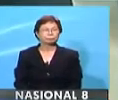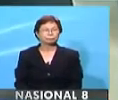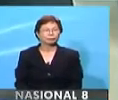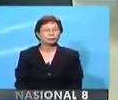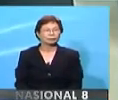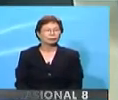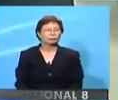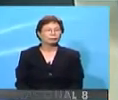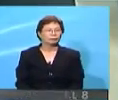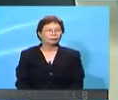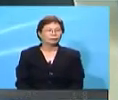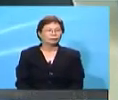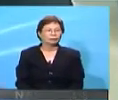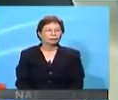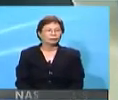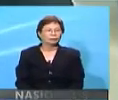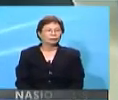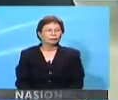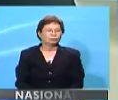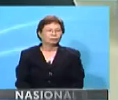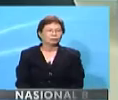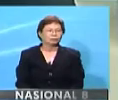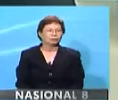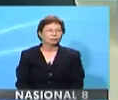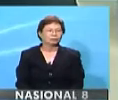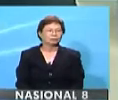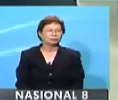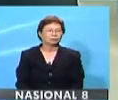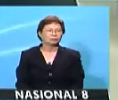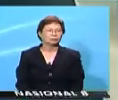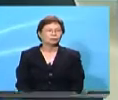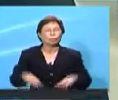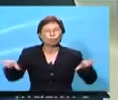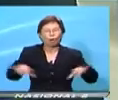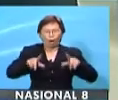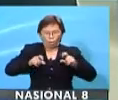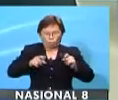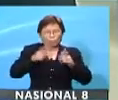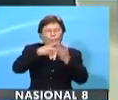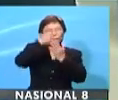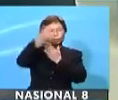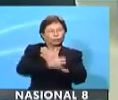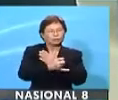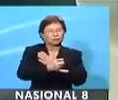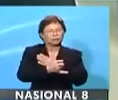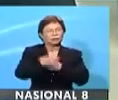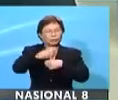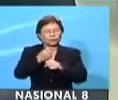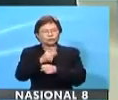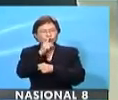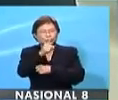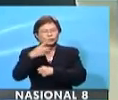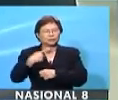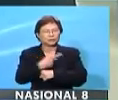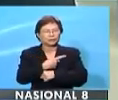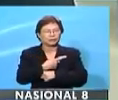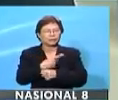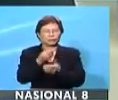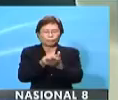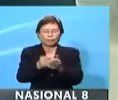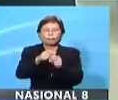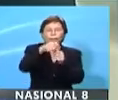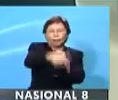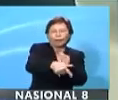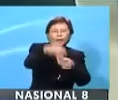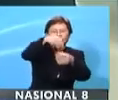How long will it take? Just do one pilot project and show to everybody we can do this. Pour some money in it, pour